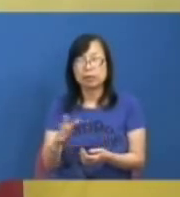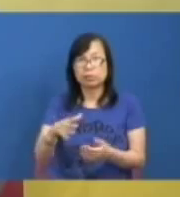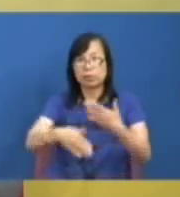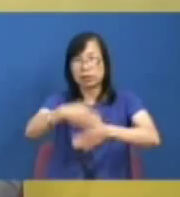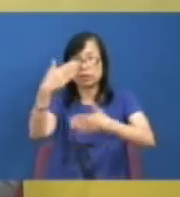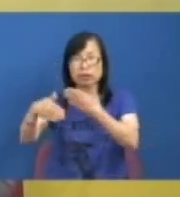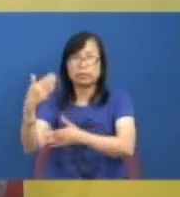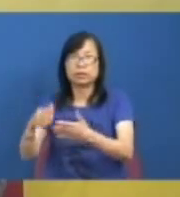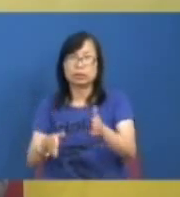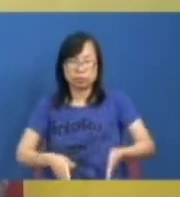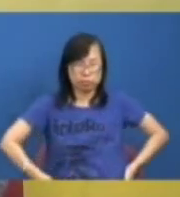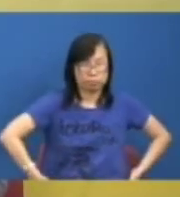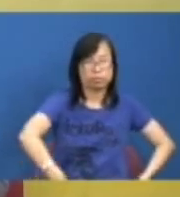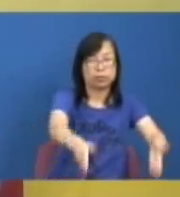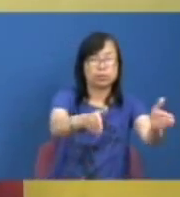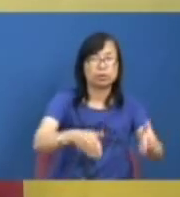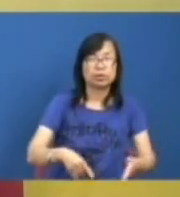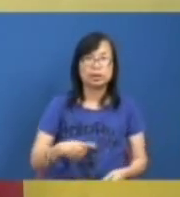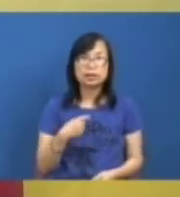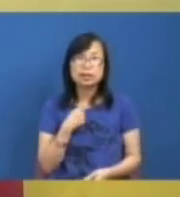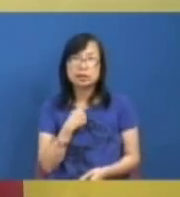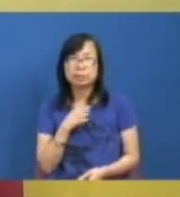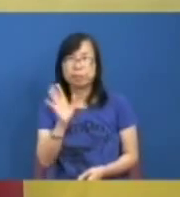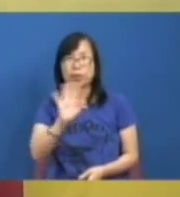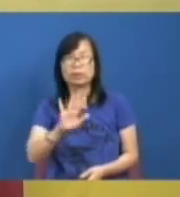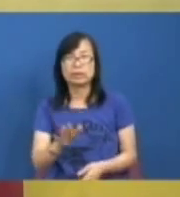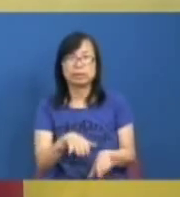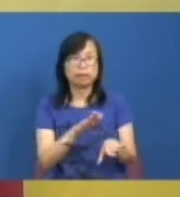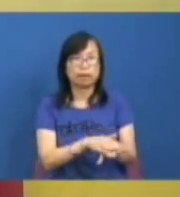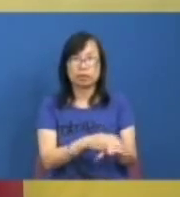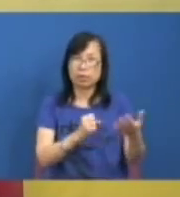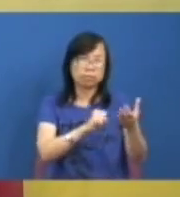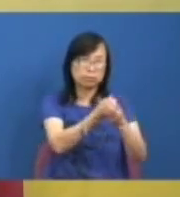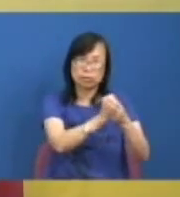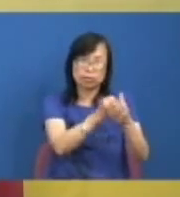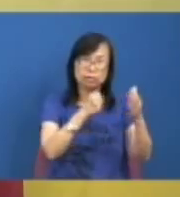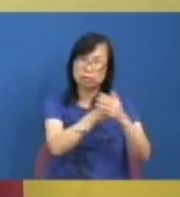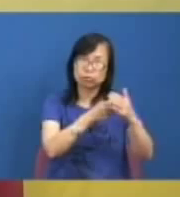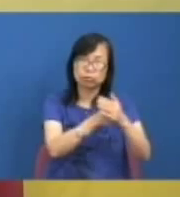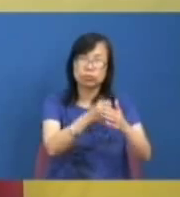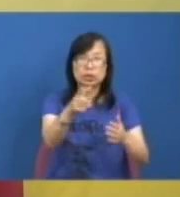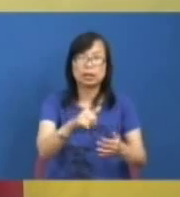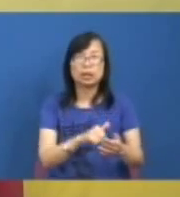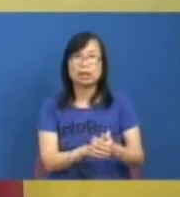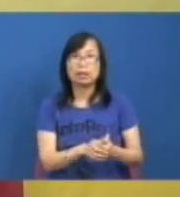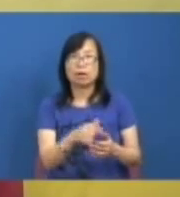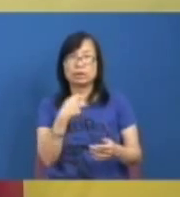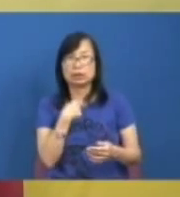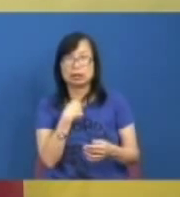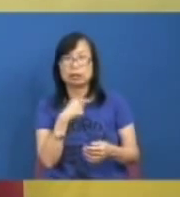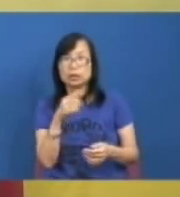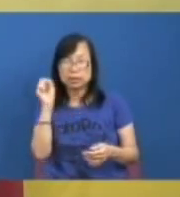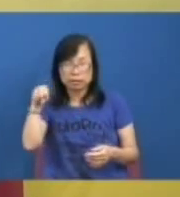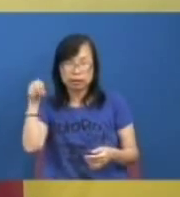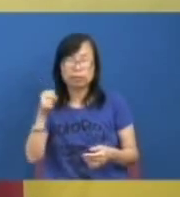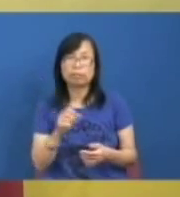嘅通道，主要通道咧，係絕對唔能夠有任何阻塞嘅。即係呢方面嘅大前提，我哋好認同嘅。亦都